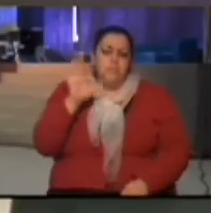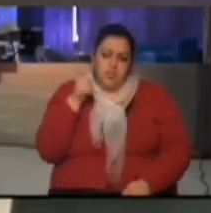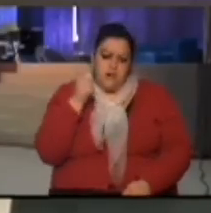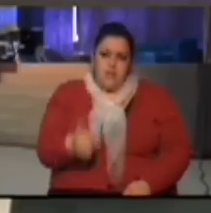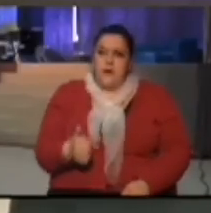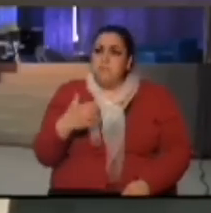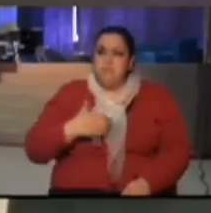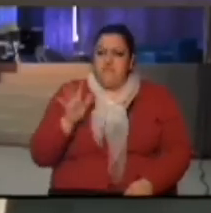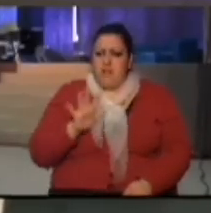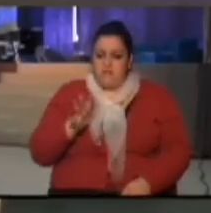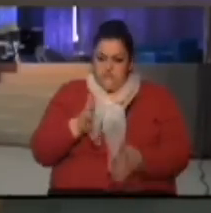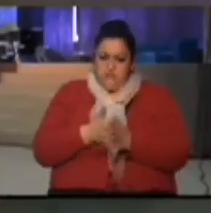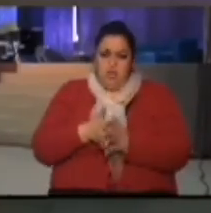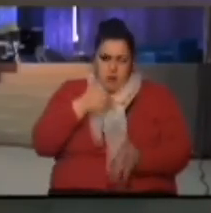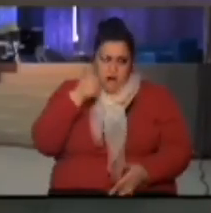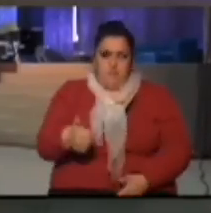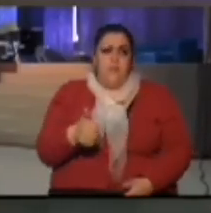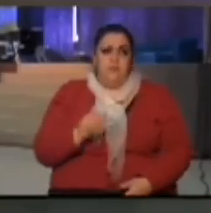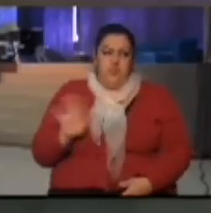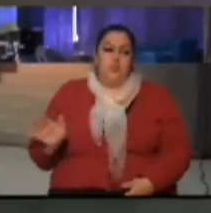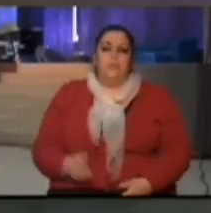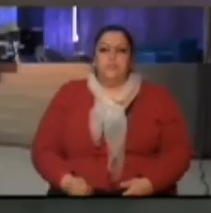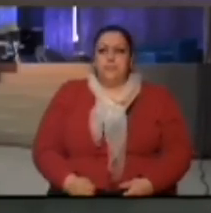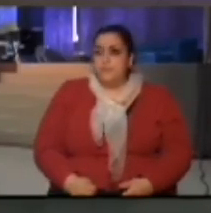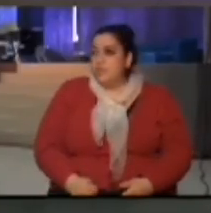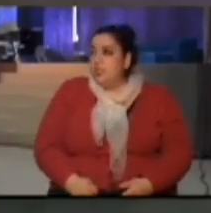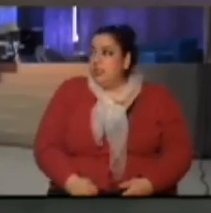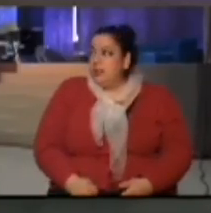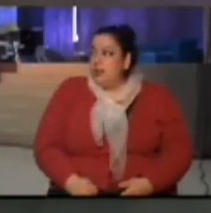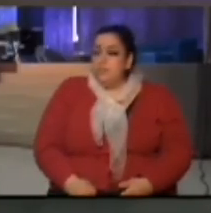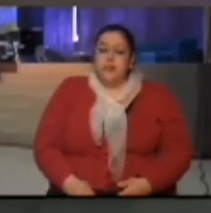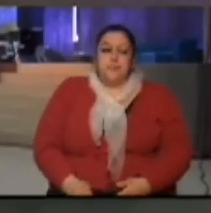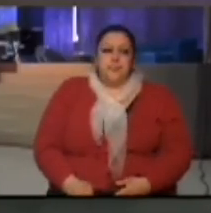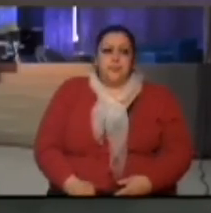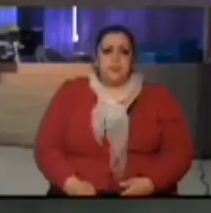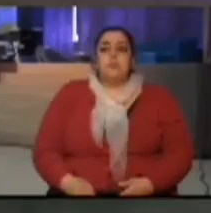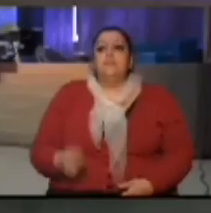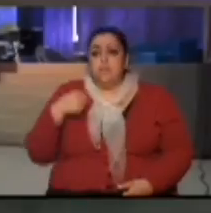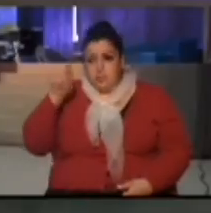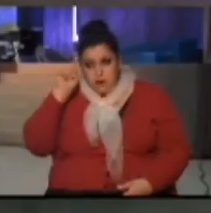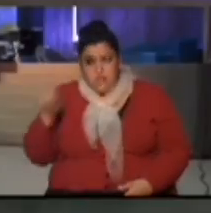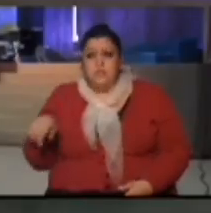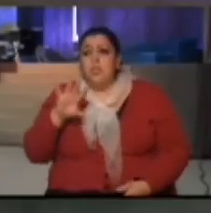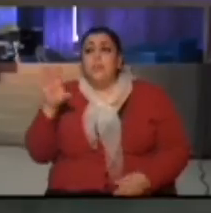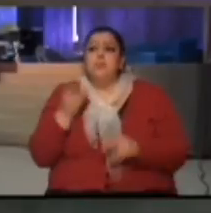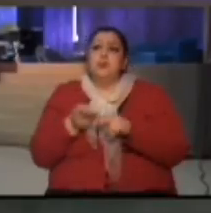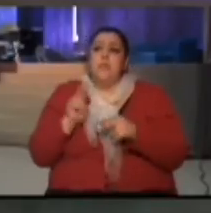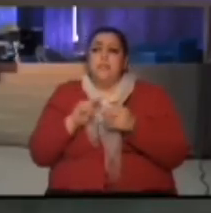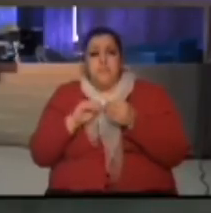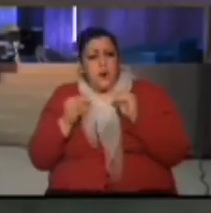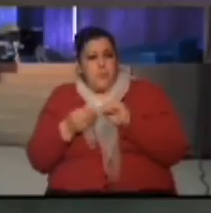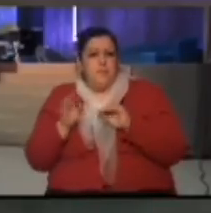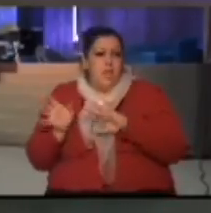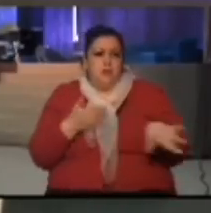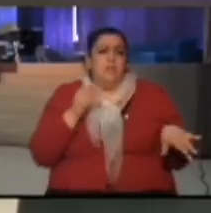եթե ես ասեմ։ Գնացինք իրար հետ առաջ։ Ես հավատում եմ։ Կանցնի քո 8 օրն էլ։ Հնարավոր է կա մարդ,